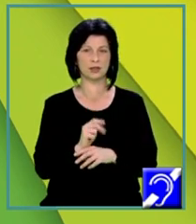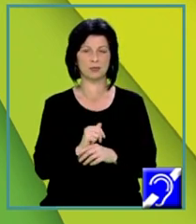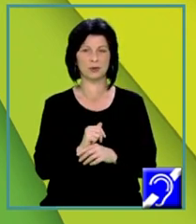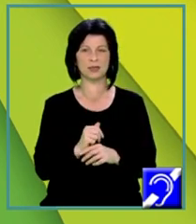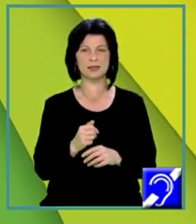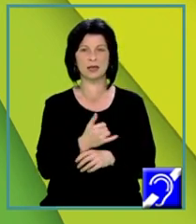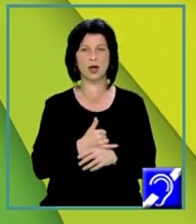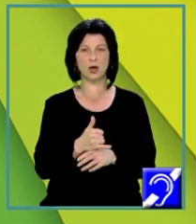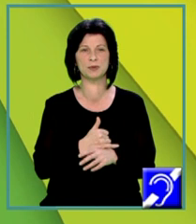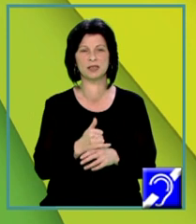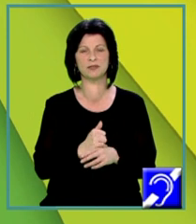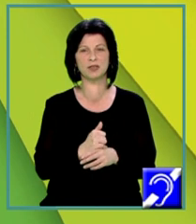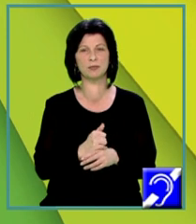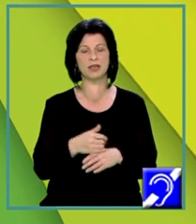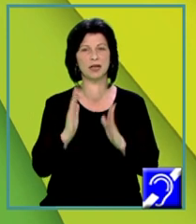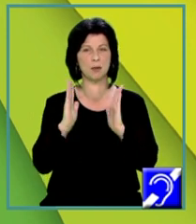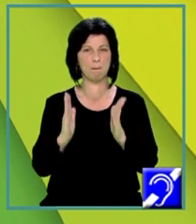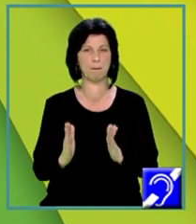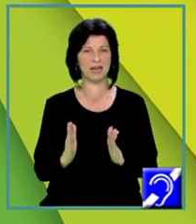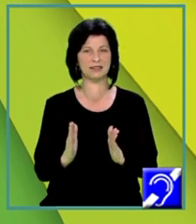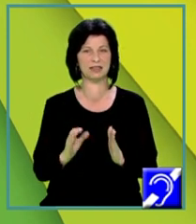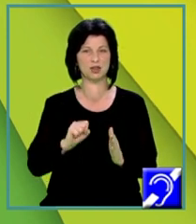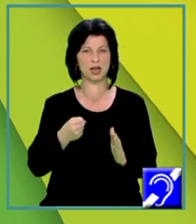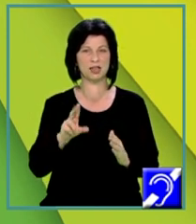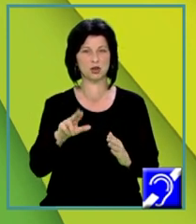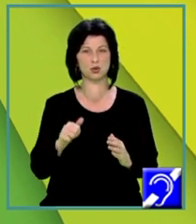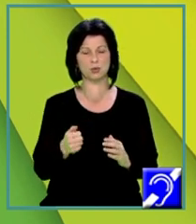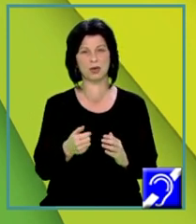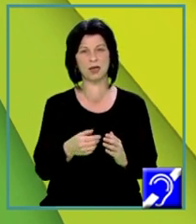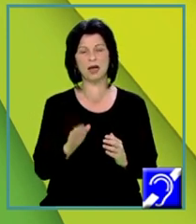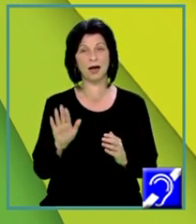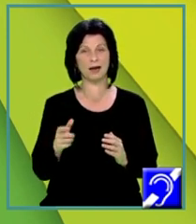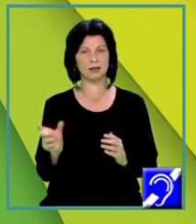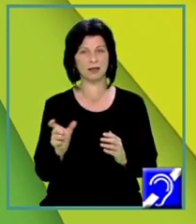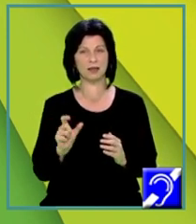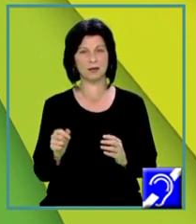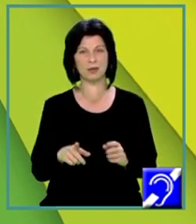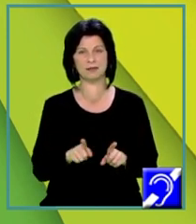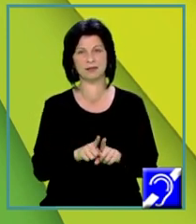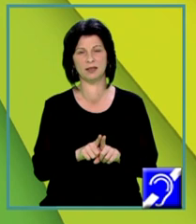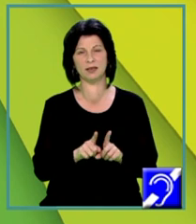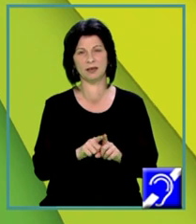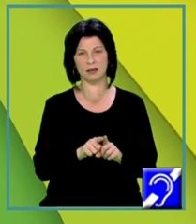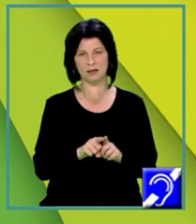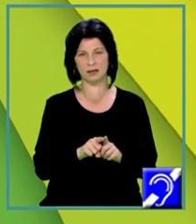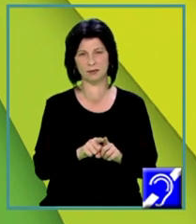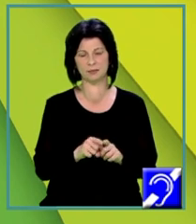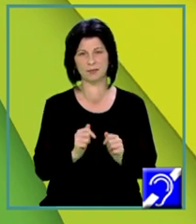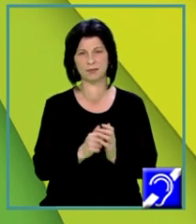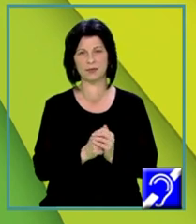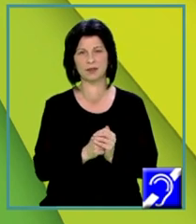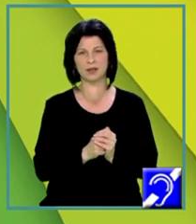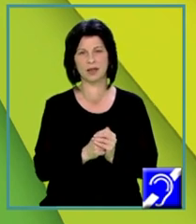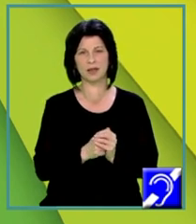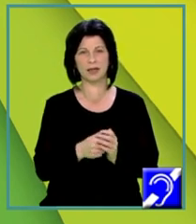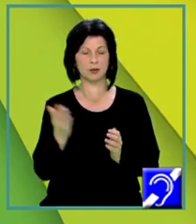ar elementele pe diagonala principale ale iar pe diagonala secundară avem b plus c egal și de ori B plus